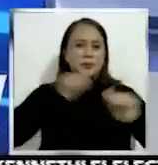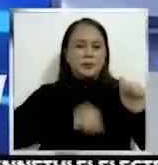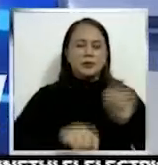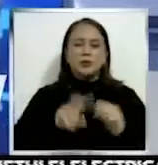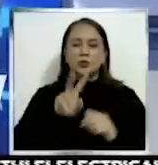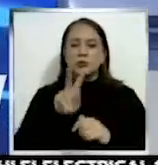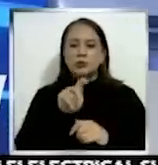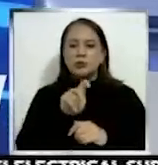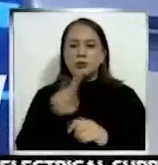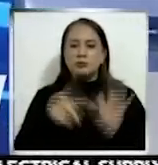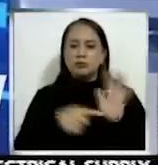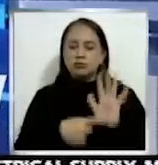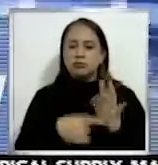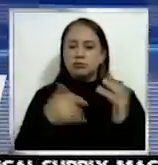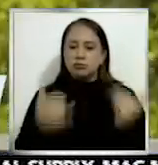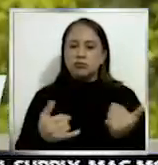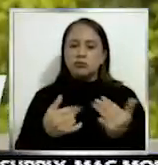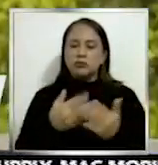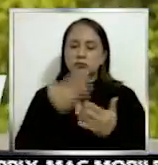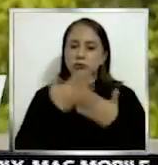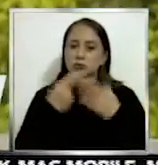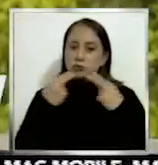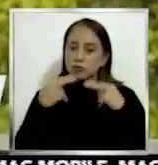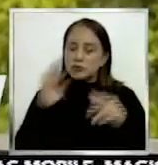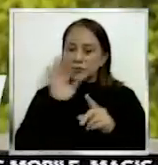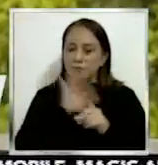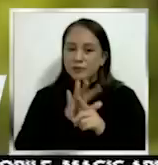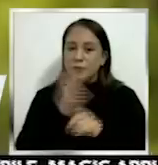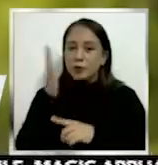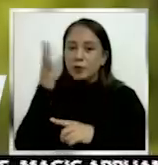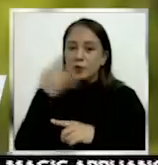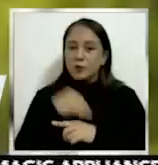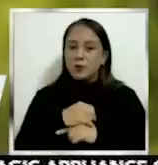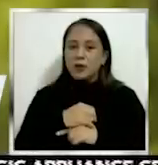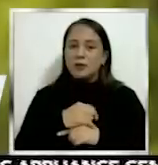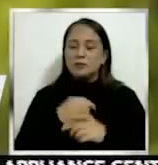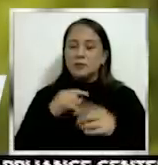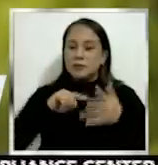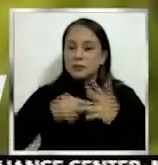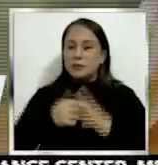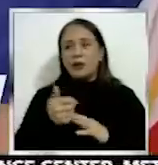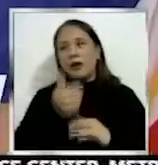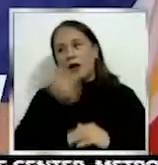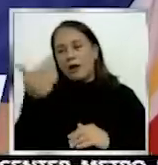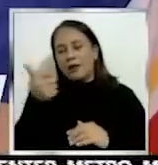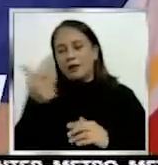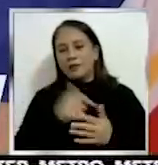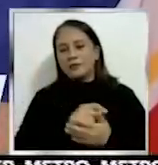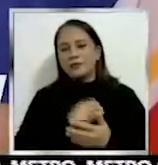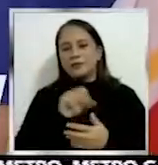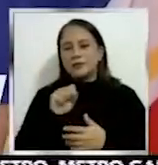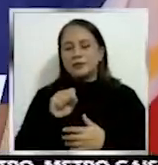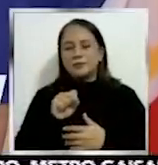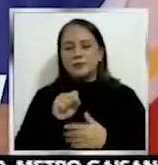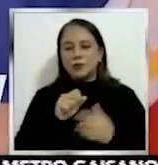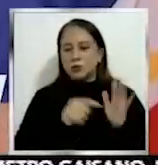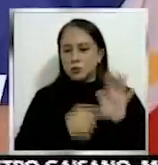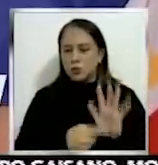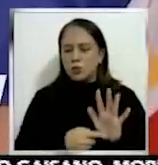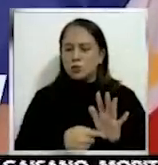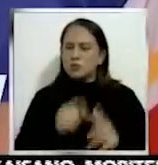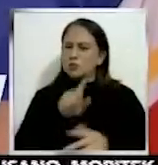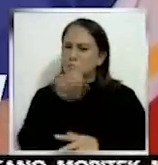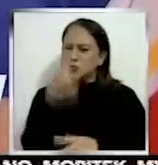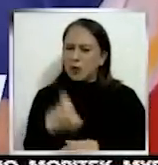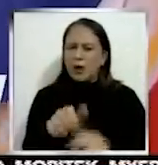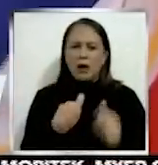Dong at good news sa fans dahil may sisimulan pa siyang isang series. Pero ang tanong, paano kaya